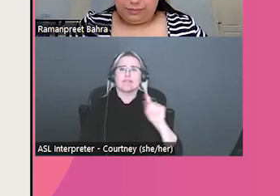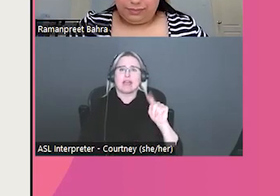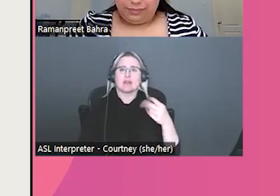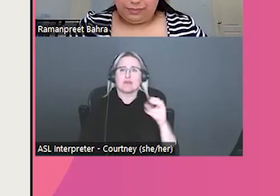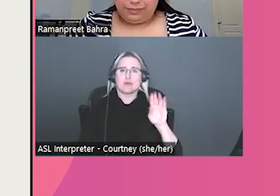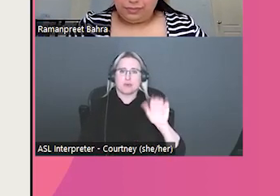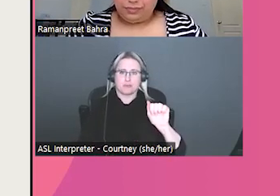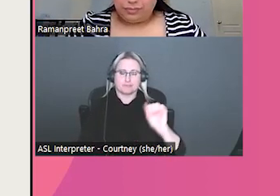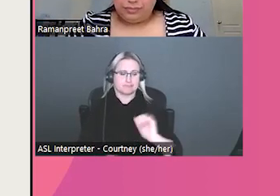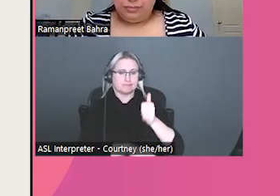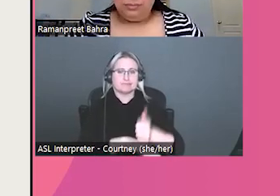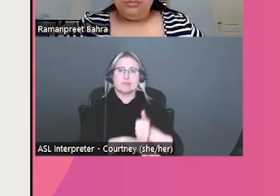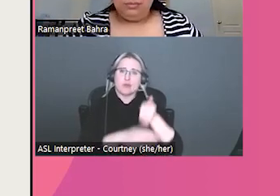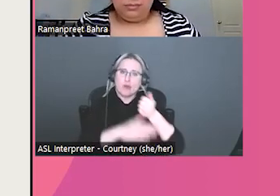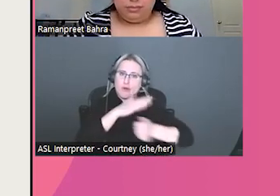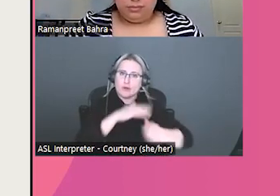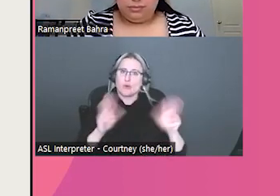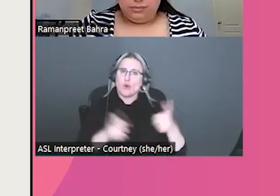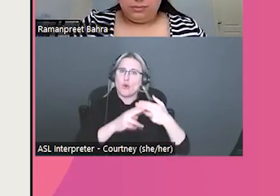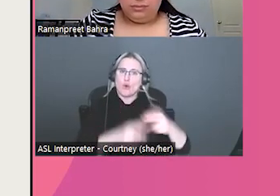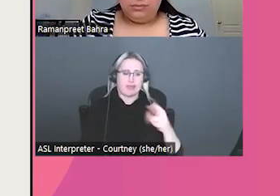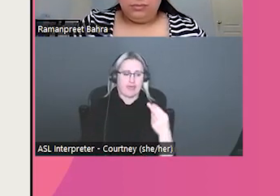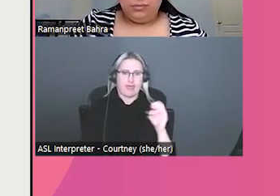d'aliénation des autres par la grossophobie.